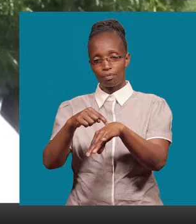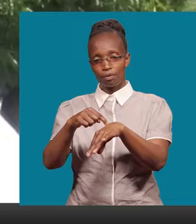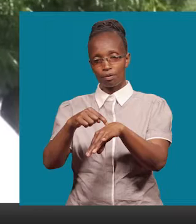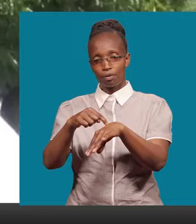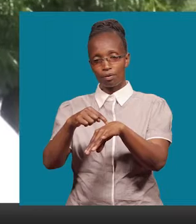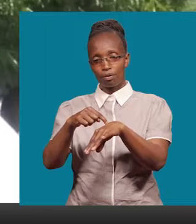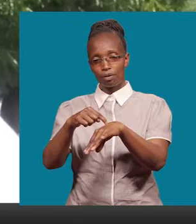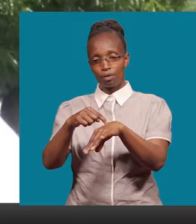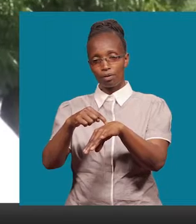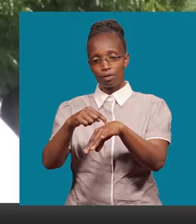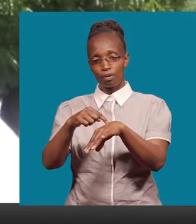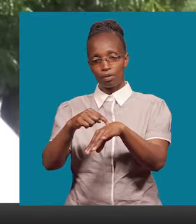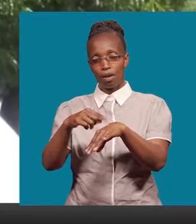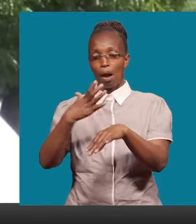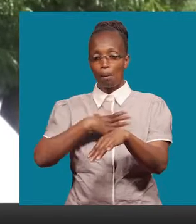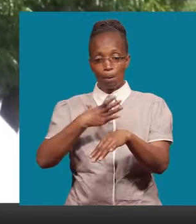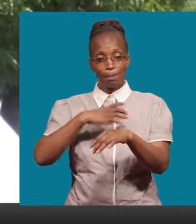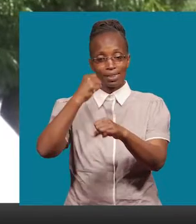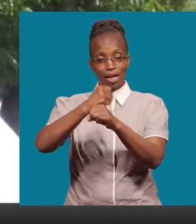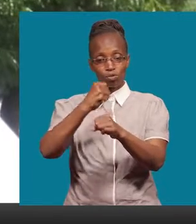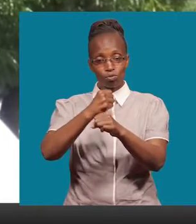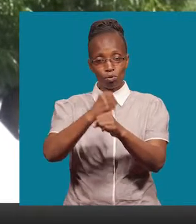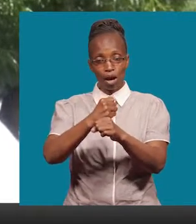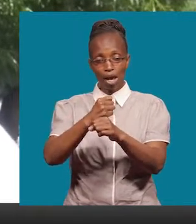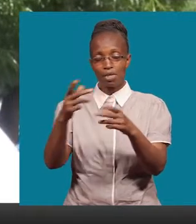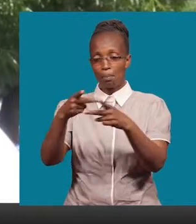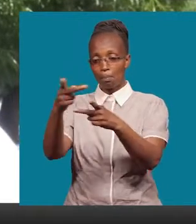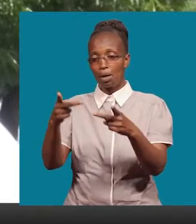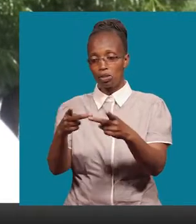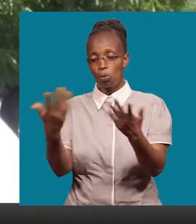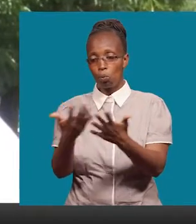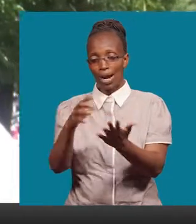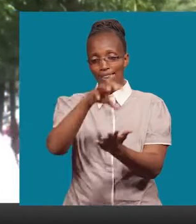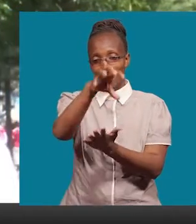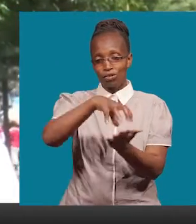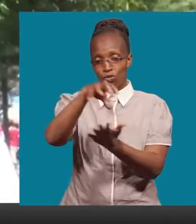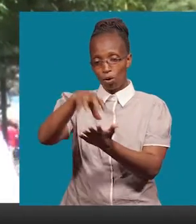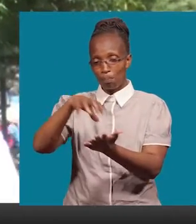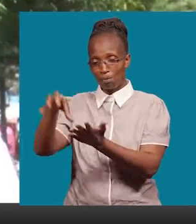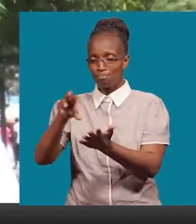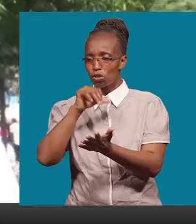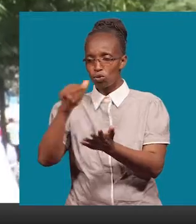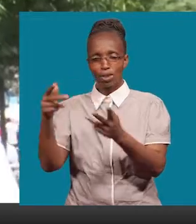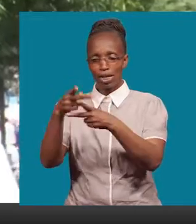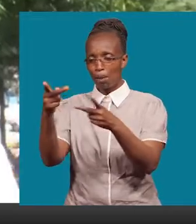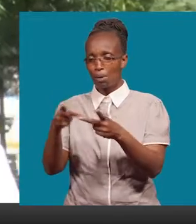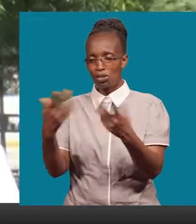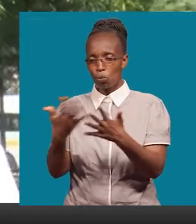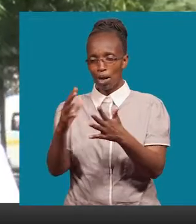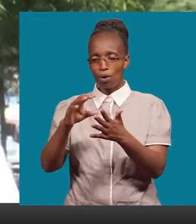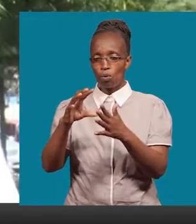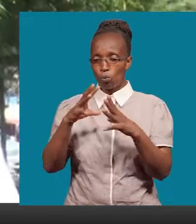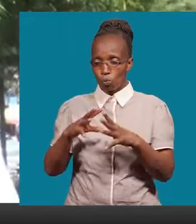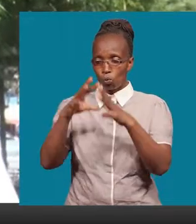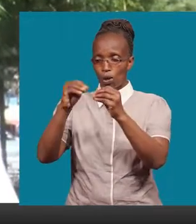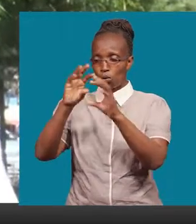kama mahali pa hold ama holding center ambayo inajulikana kama receptacle. Sio dump site ama sio mahali